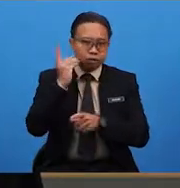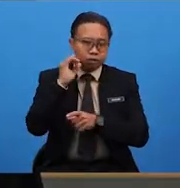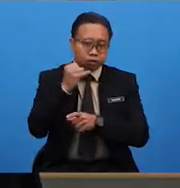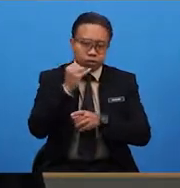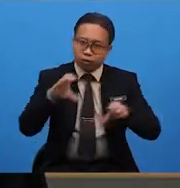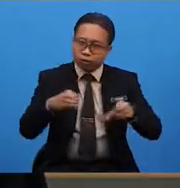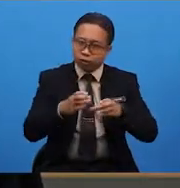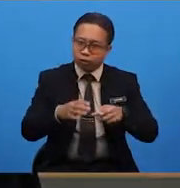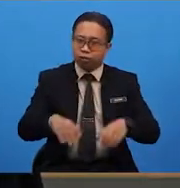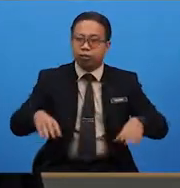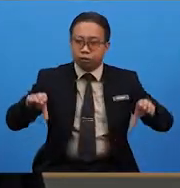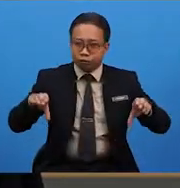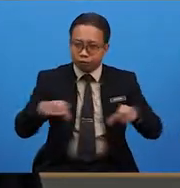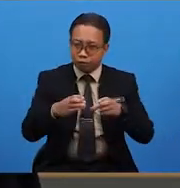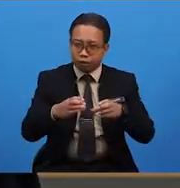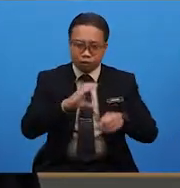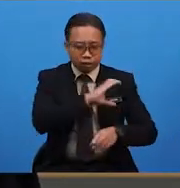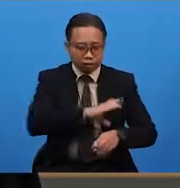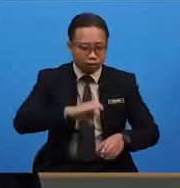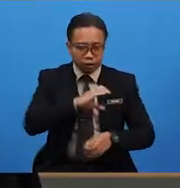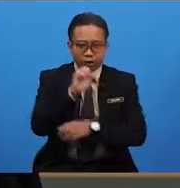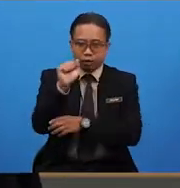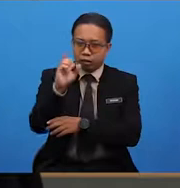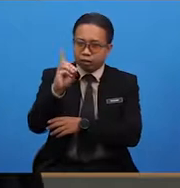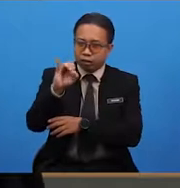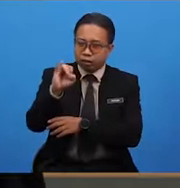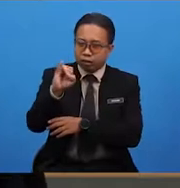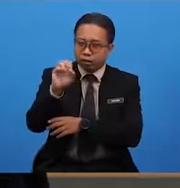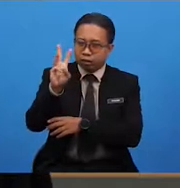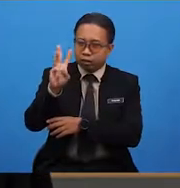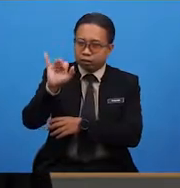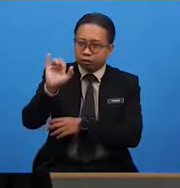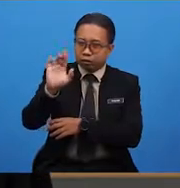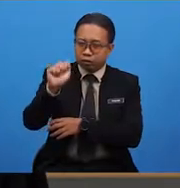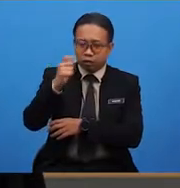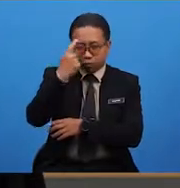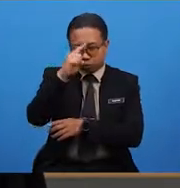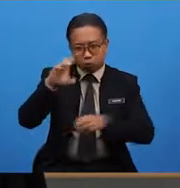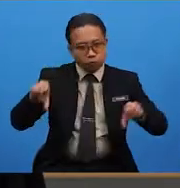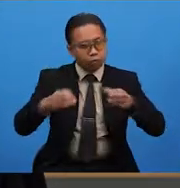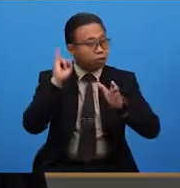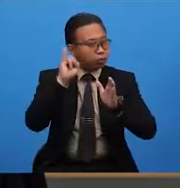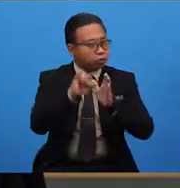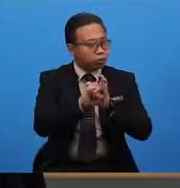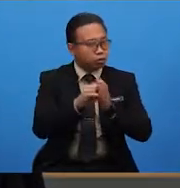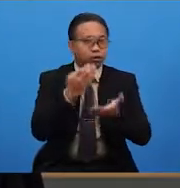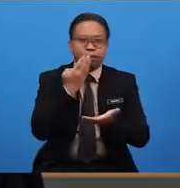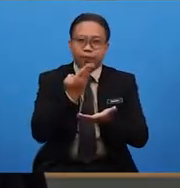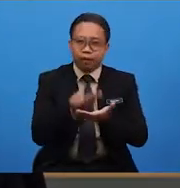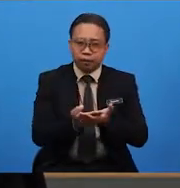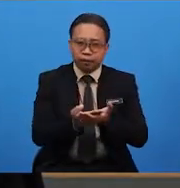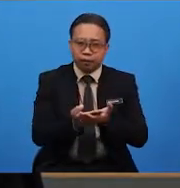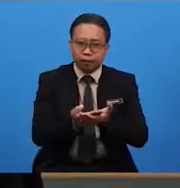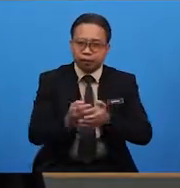menciptakan karakter adiwira jadi untuk menghasilkan ilustrasi yang baik aspek